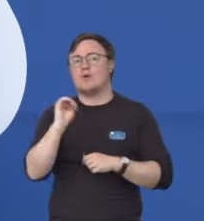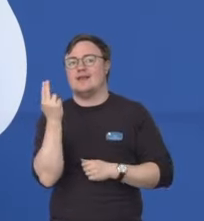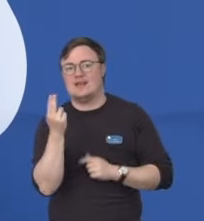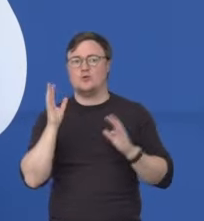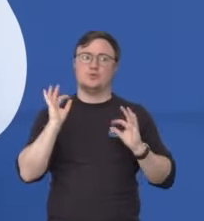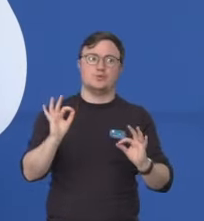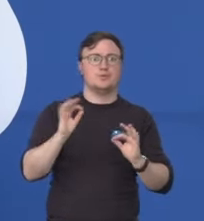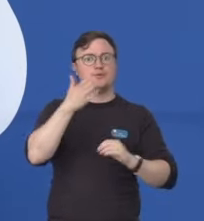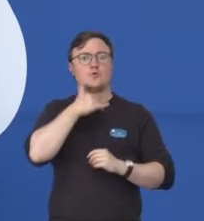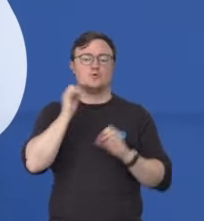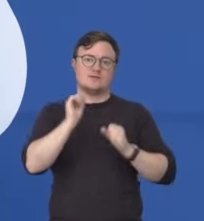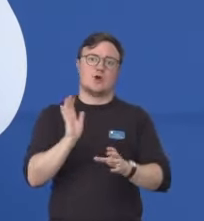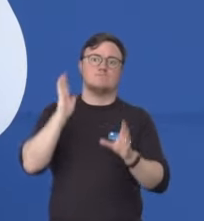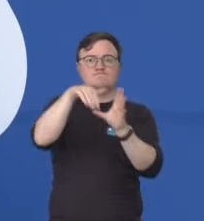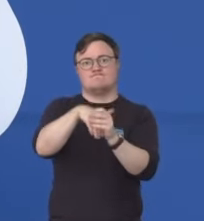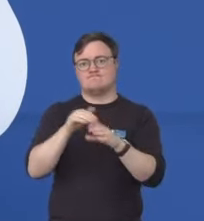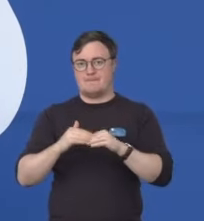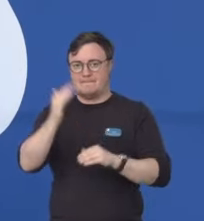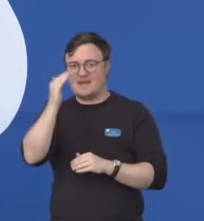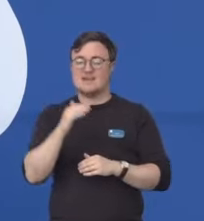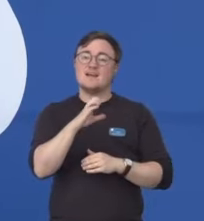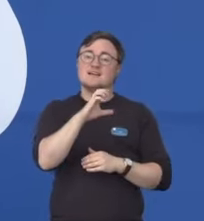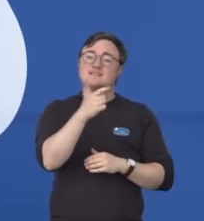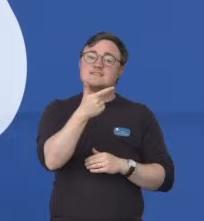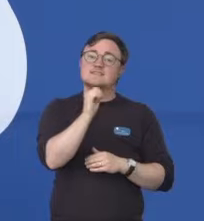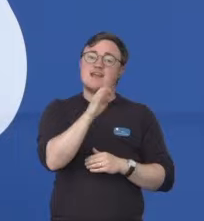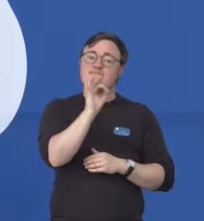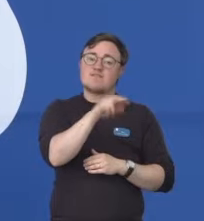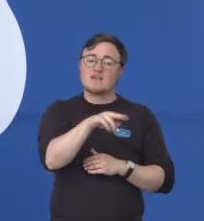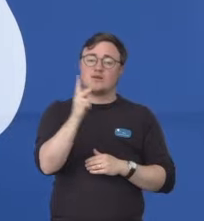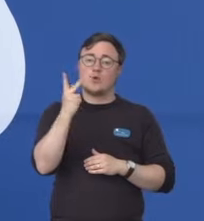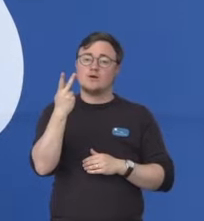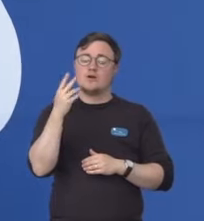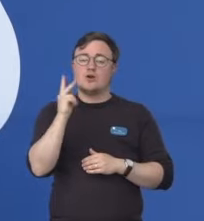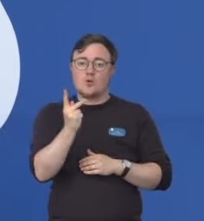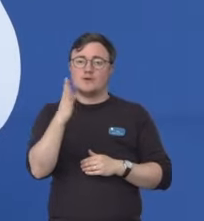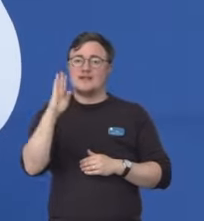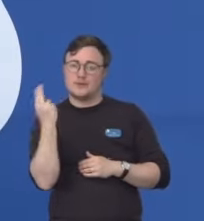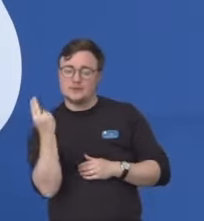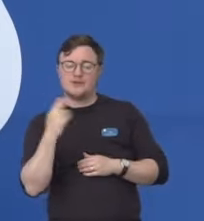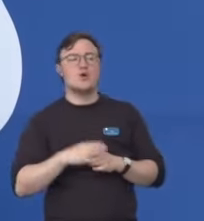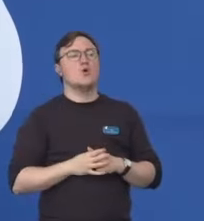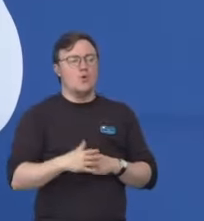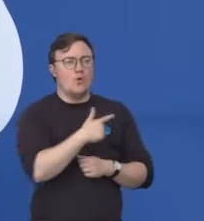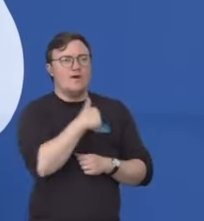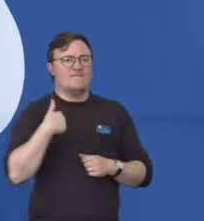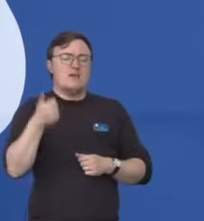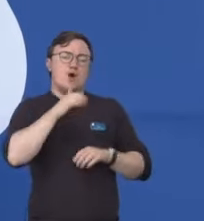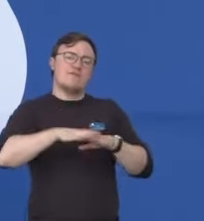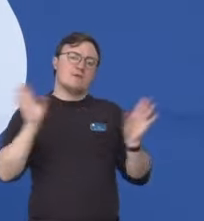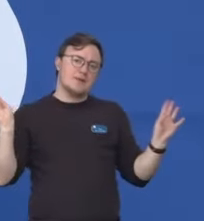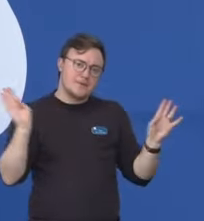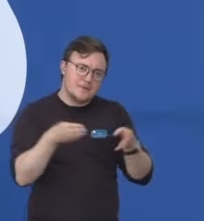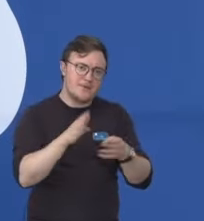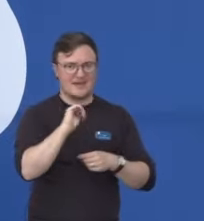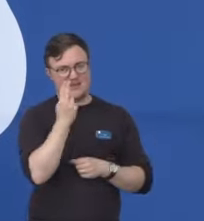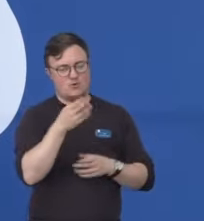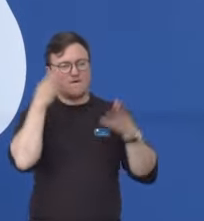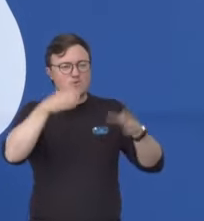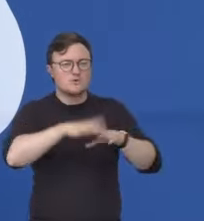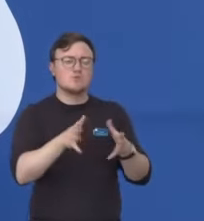EU. Stefan Sarmes, varsågod. KDU. Ja, men vi behöver ett smalare och vassare EU som fokuserar på de stora frågorna.